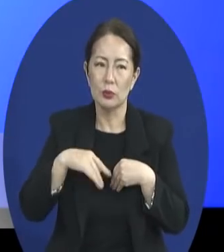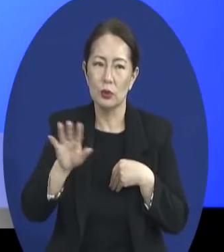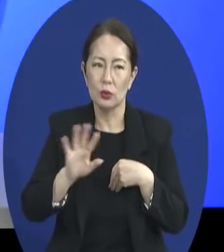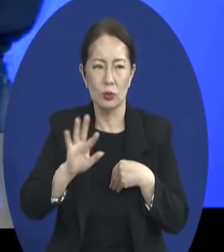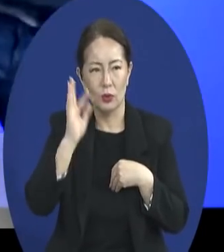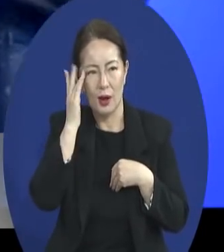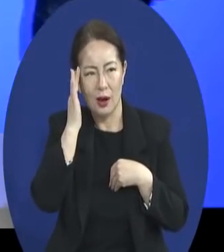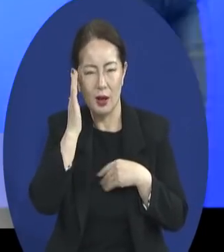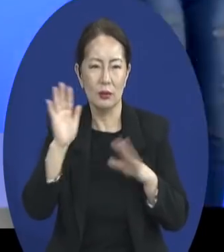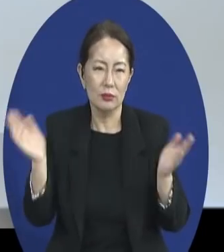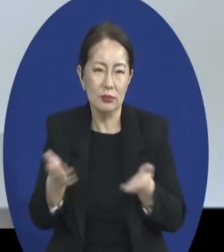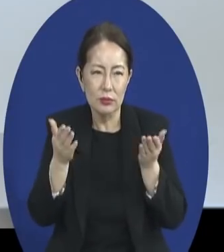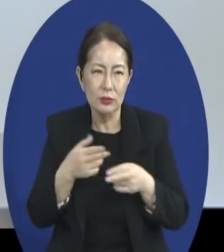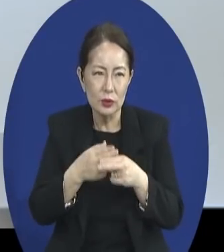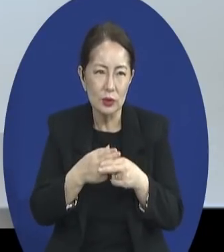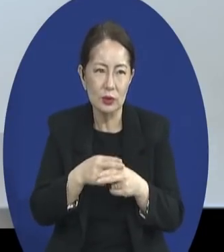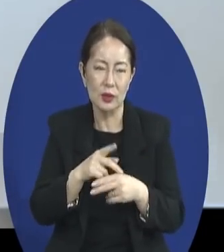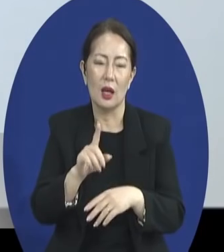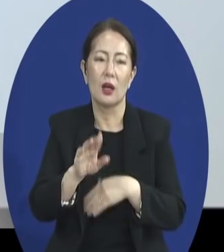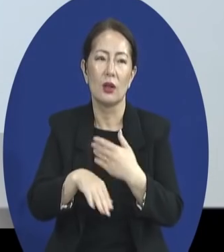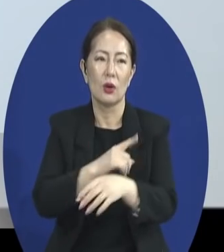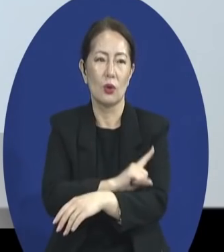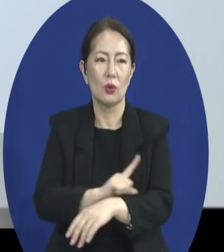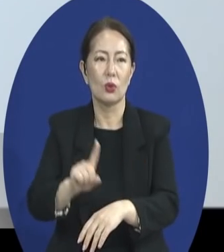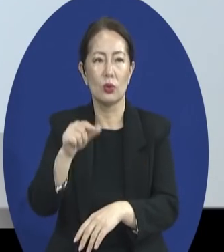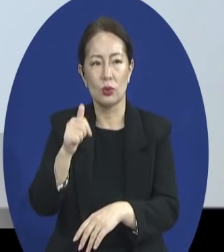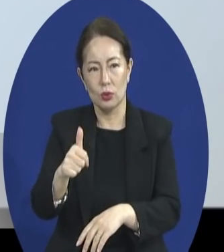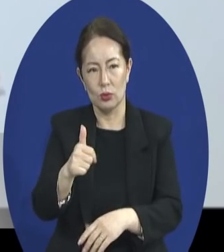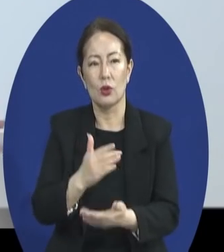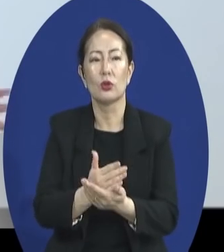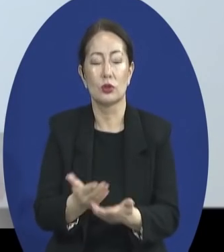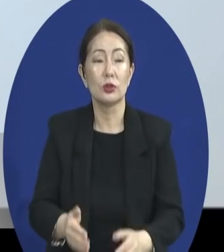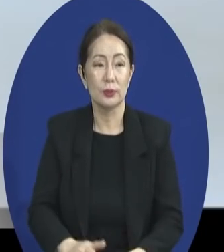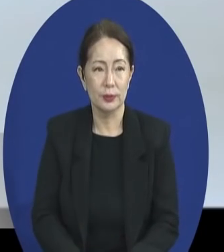л аргыг хэрэглэсэн байна. Тэр нь ч үр дүнгээ өгчээ.